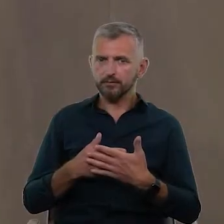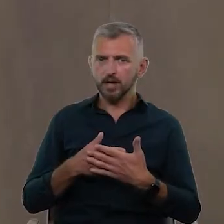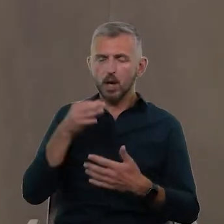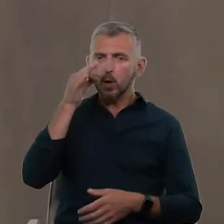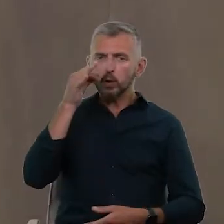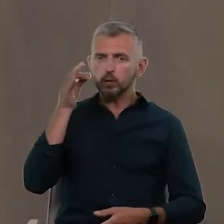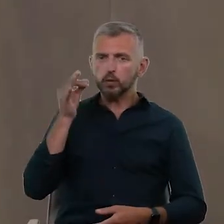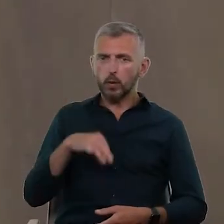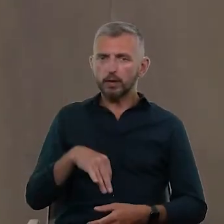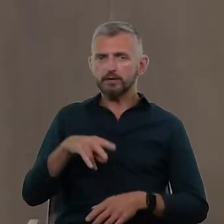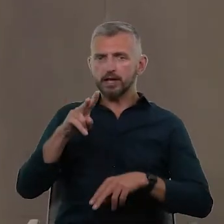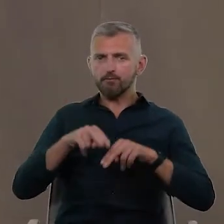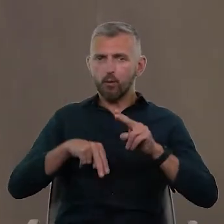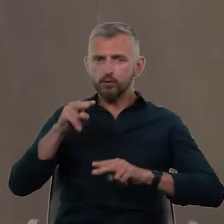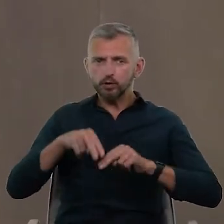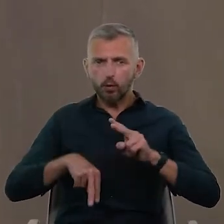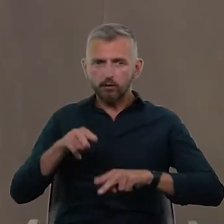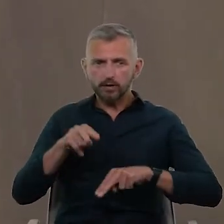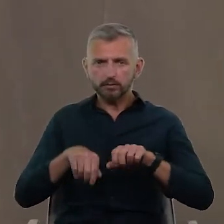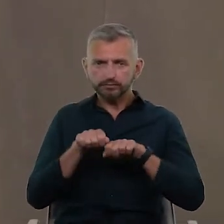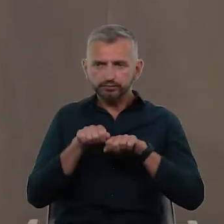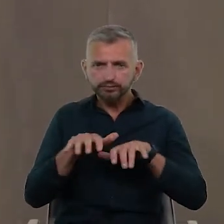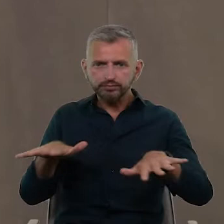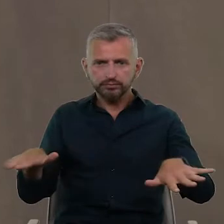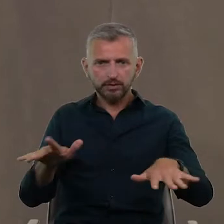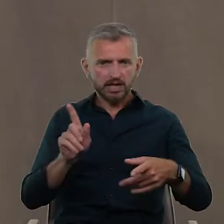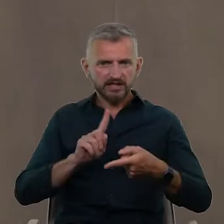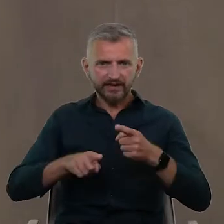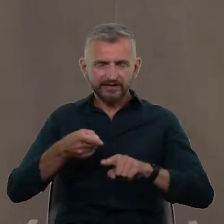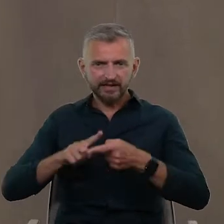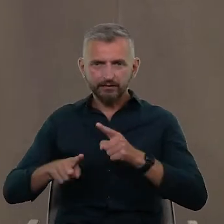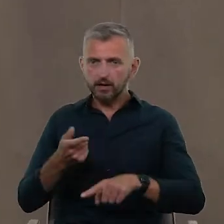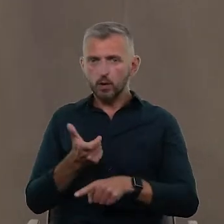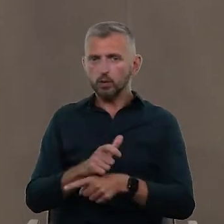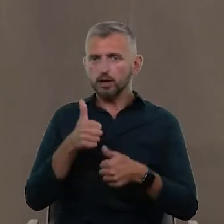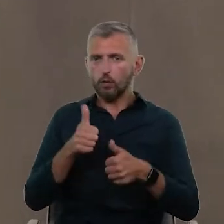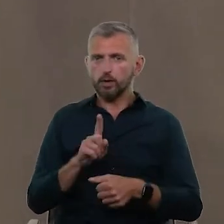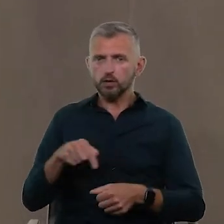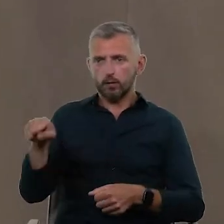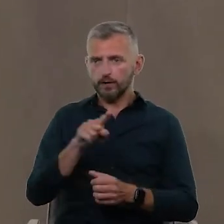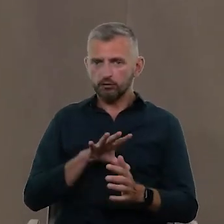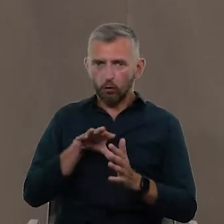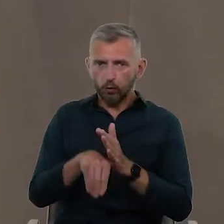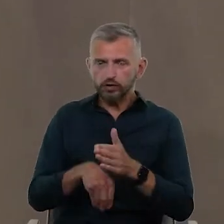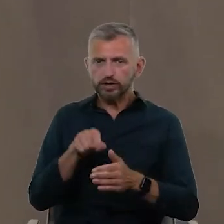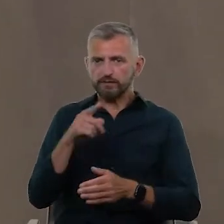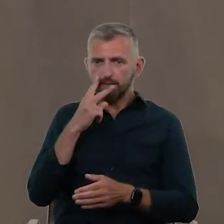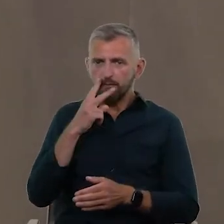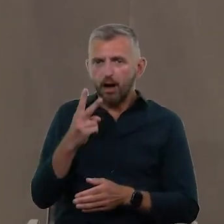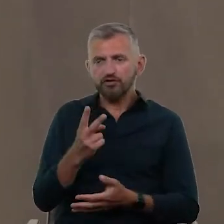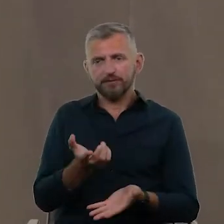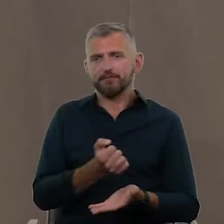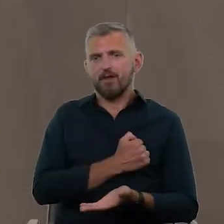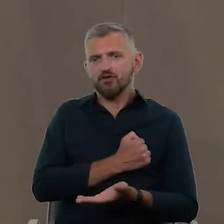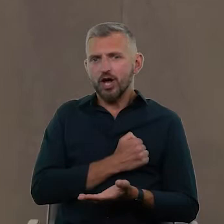досвід побудові горизонтальних таких зв'язків, і дуже добре, що ви долучені, дійсно бачите, на жаль, да,